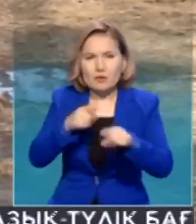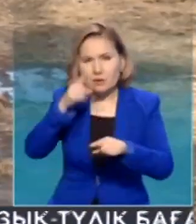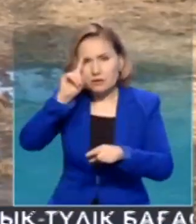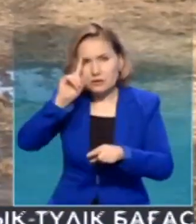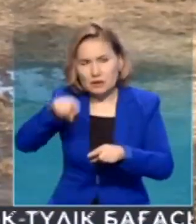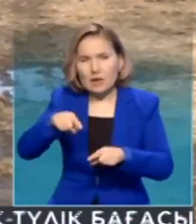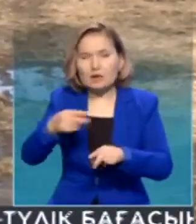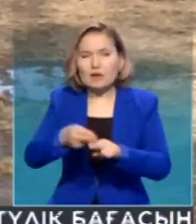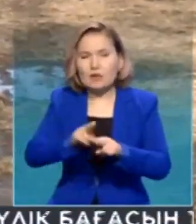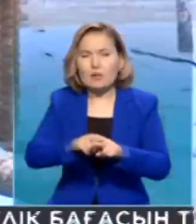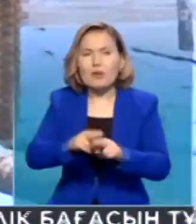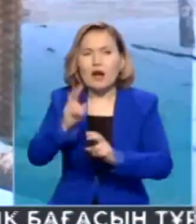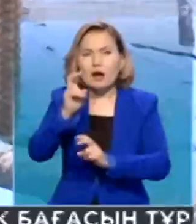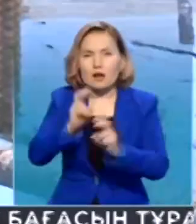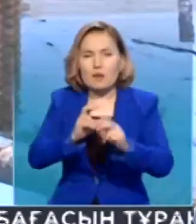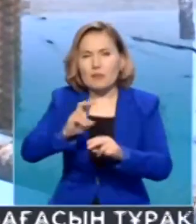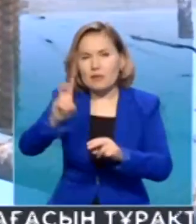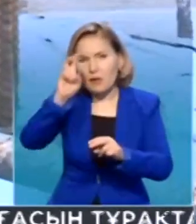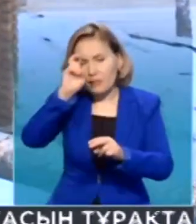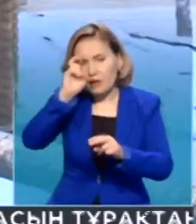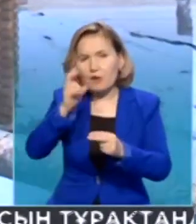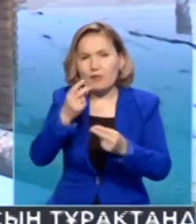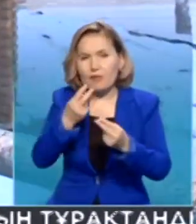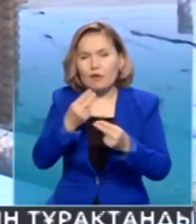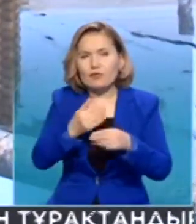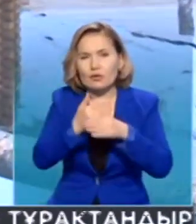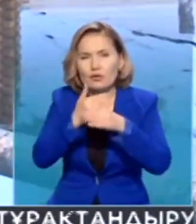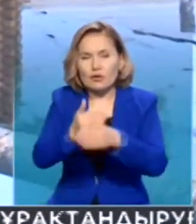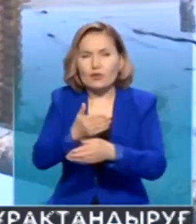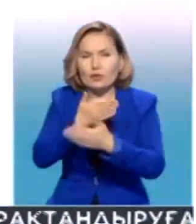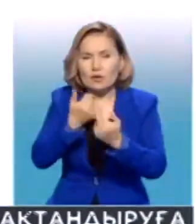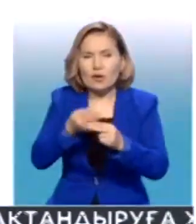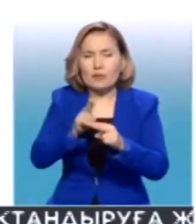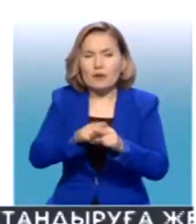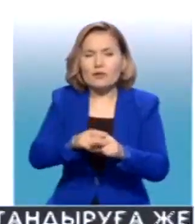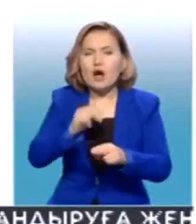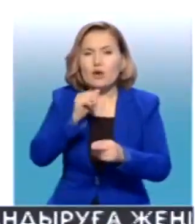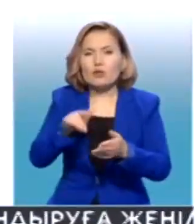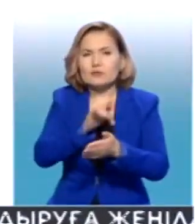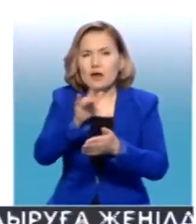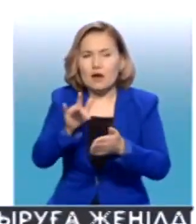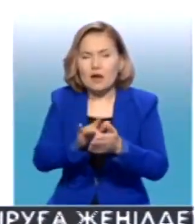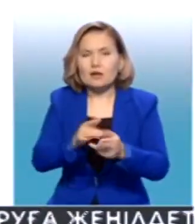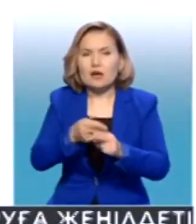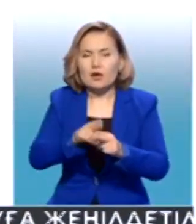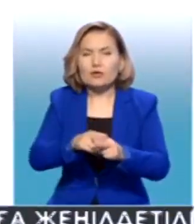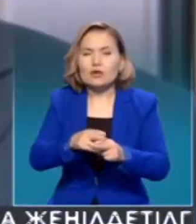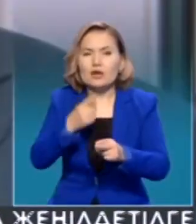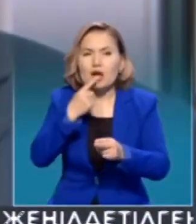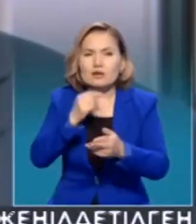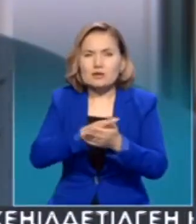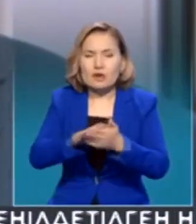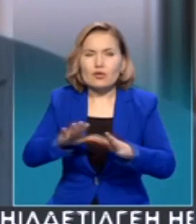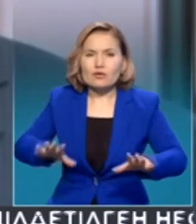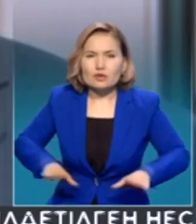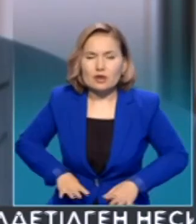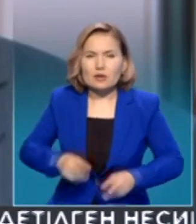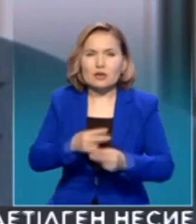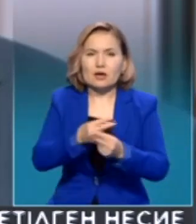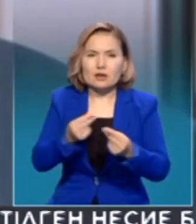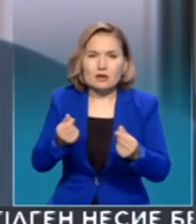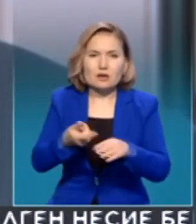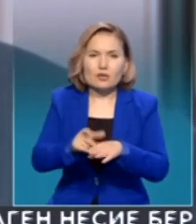Олар кәсіпорынға қолдау мемлекет деңгейінде көрсетілмесе, бірер жылда Қостанай тұқымы жойылып кетуі мүмкін дейді. Мы инициировали,